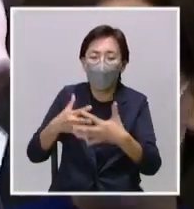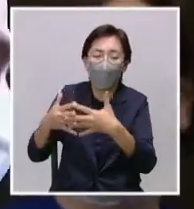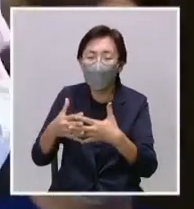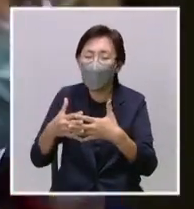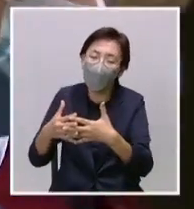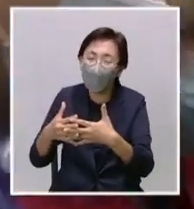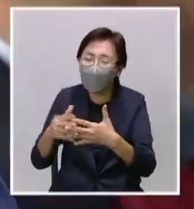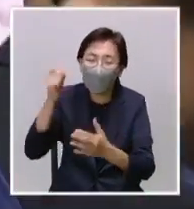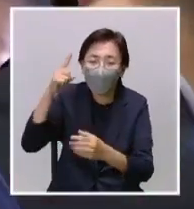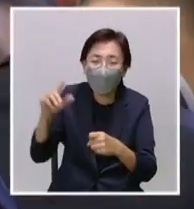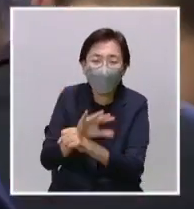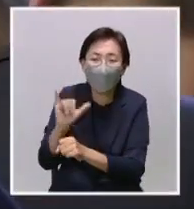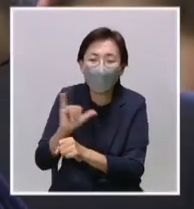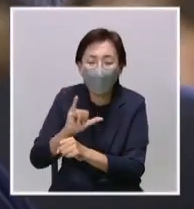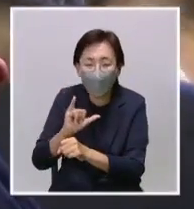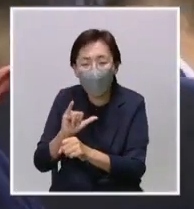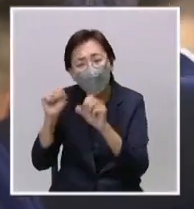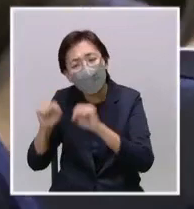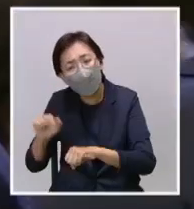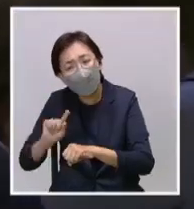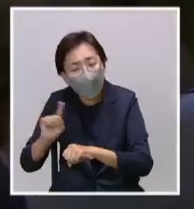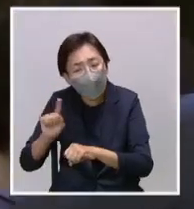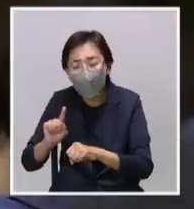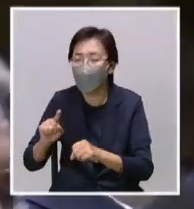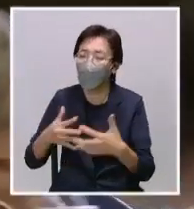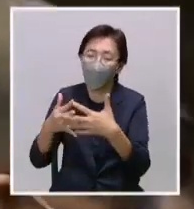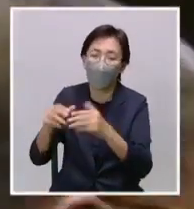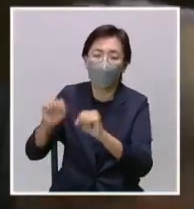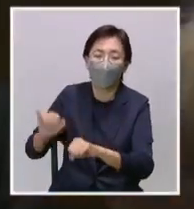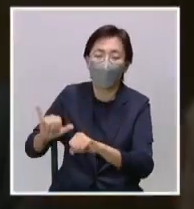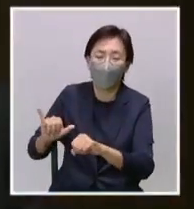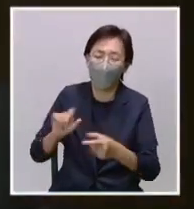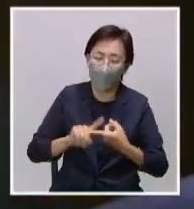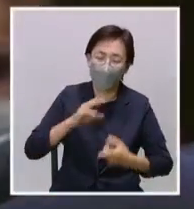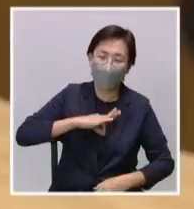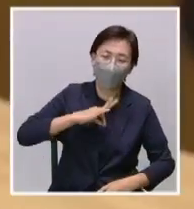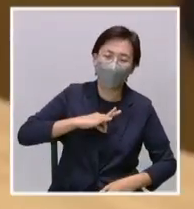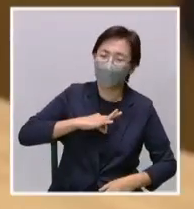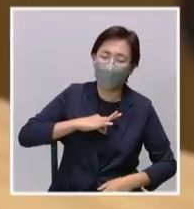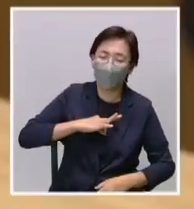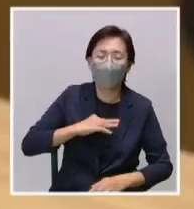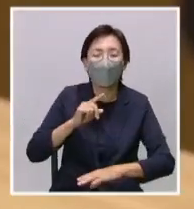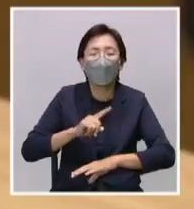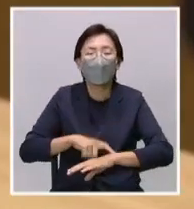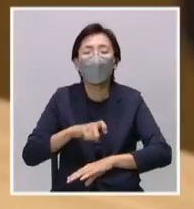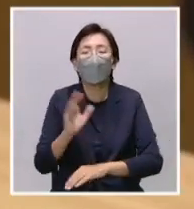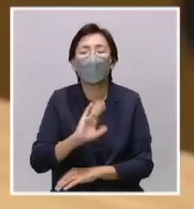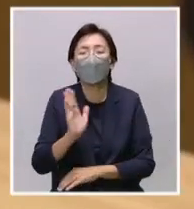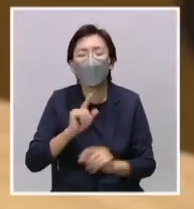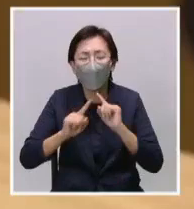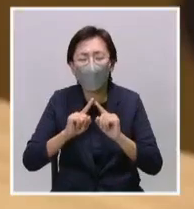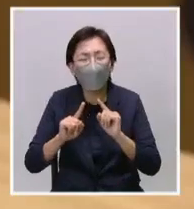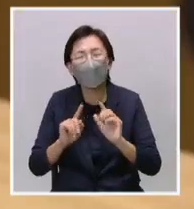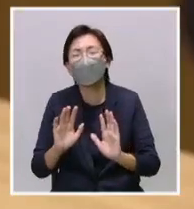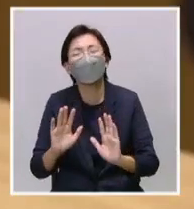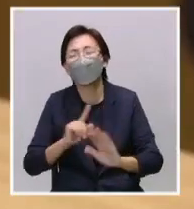เกี่ยวกับความจำเป็นที่จะตัดสินใจทางใดทางหนึ่งที่ทำให้รัสเซียพอใจเลยค่ะและระบุว่าไม่อยากเสียเวลาคุยถึงเรื่องที่จบ